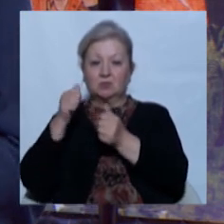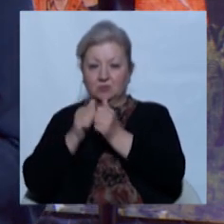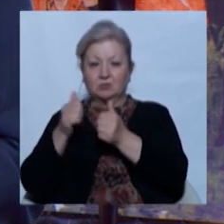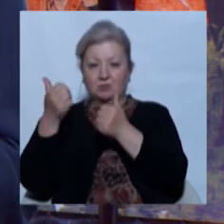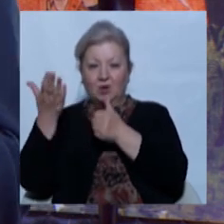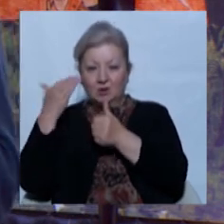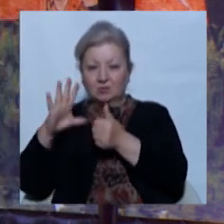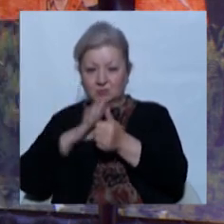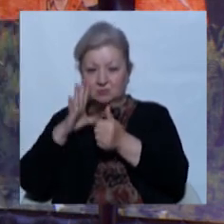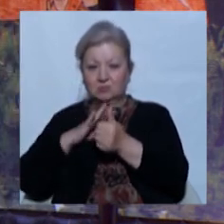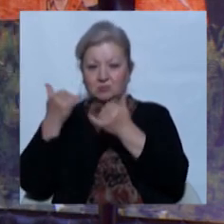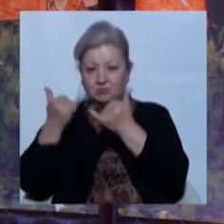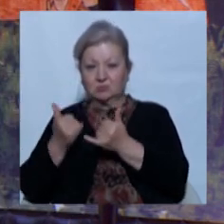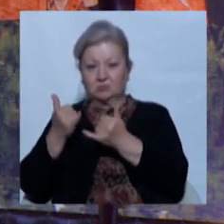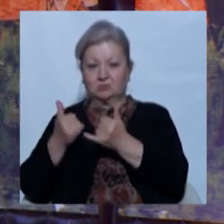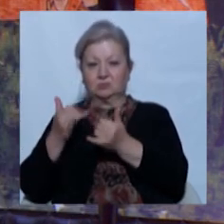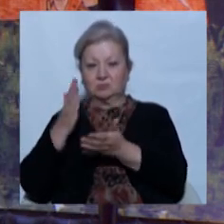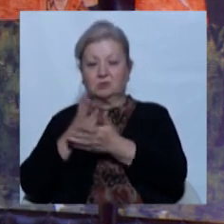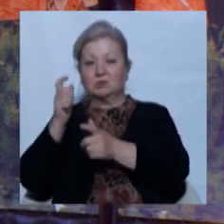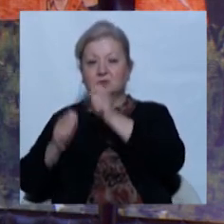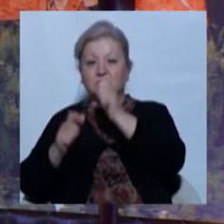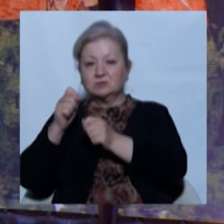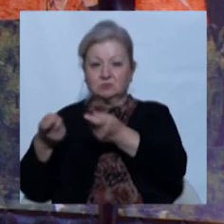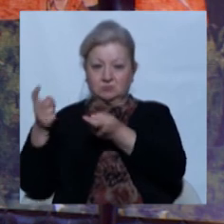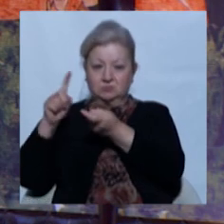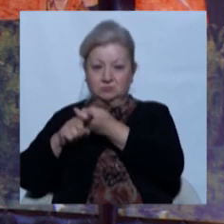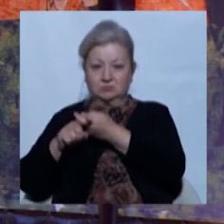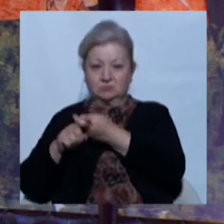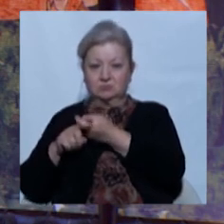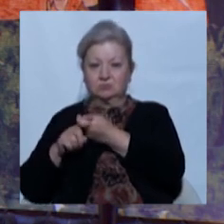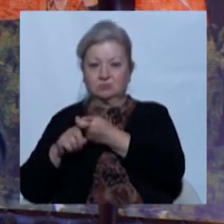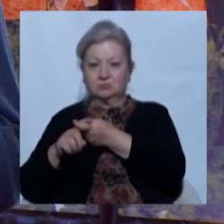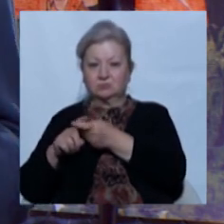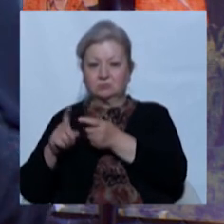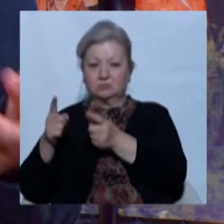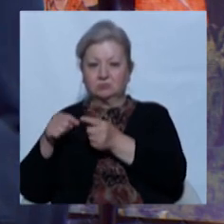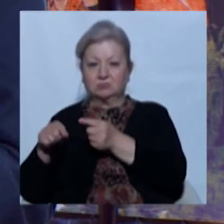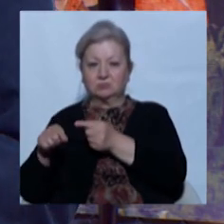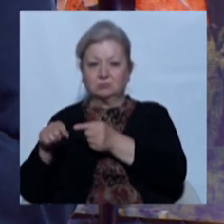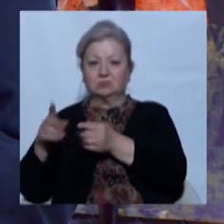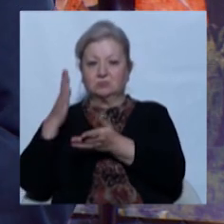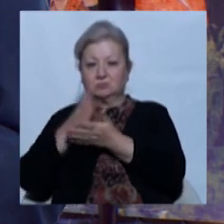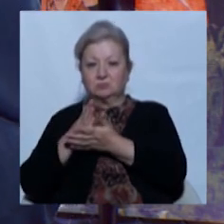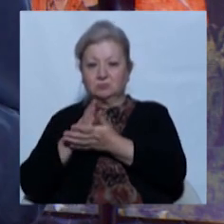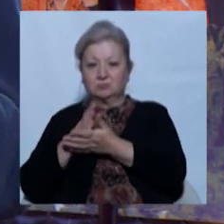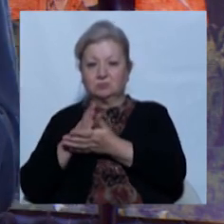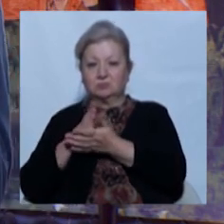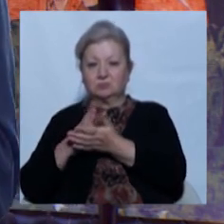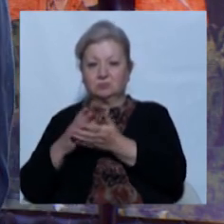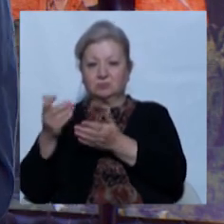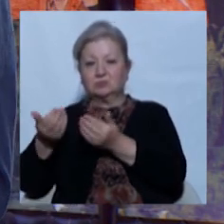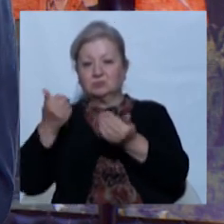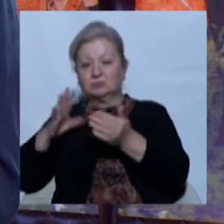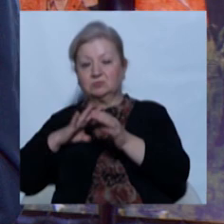ახლაც ძალიან ხშირად რძის პროდუქტებს. ხო, აი მესაქონლეობიდან გამომდინარე ძალიან, ხო, ჩვენ